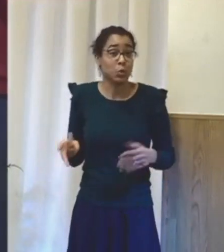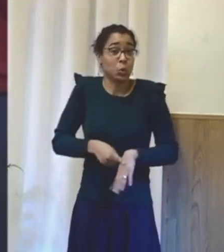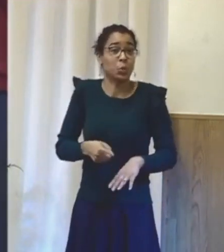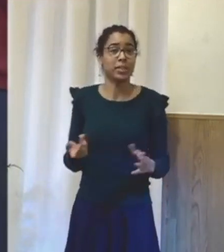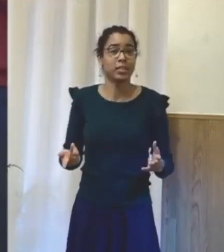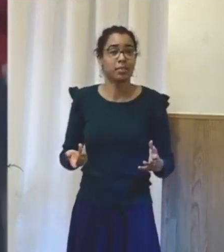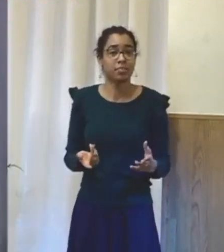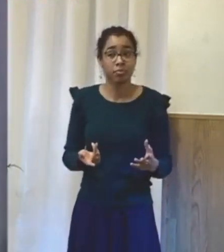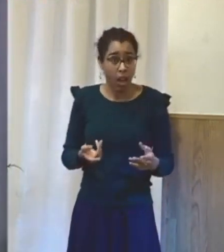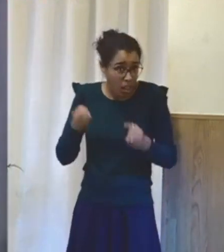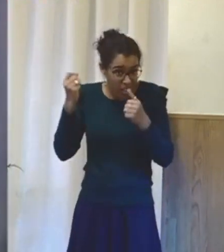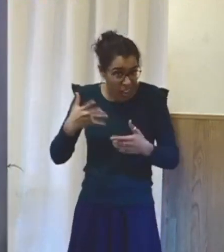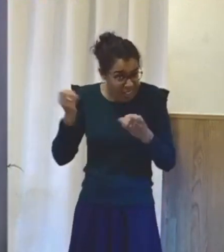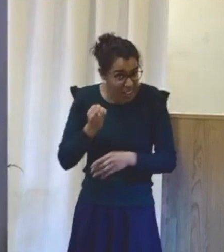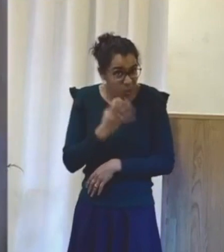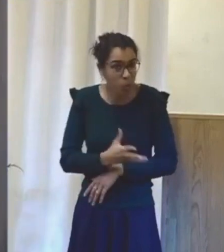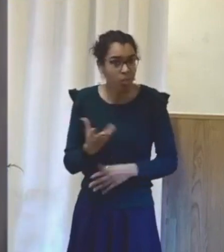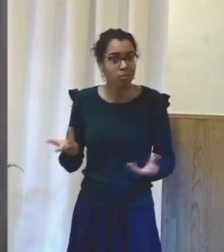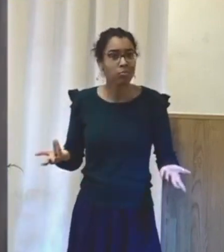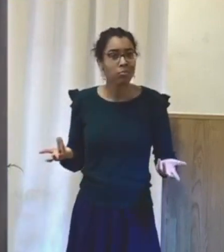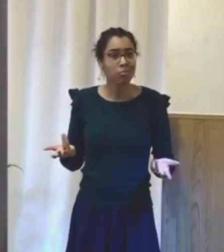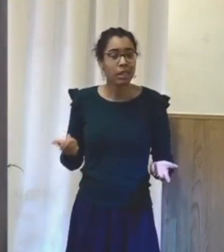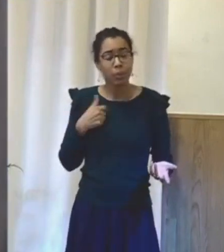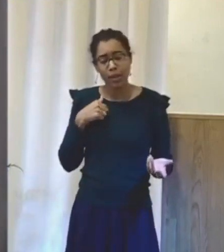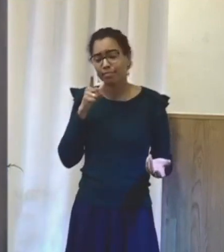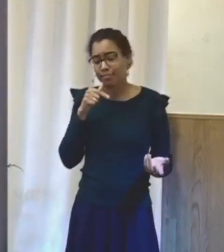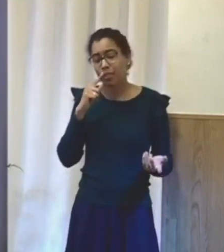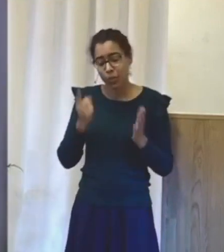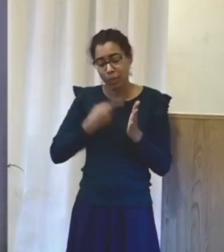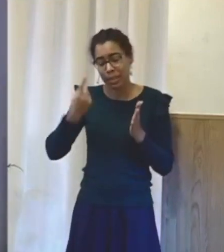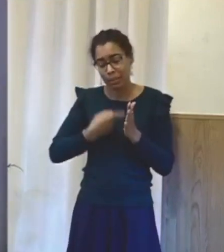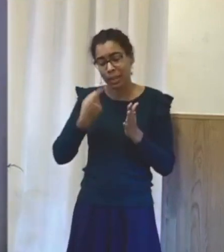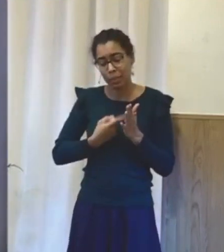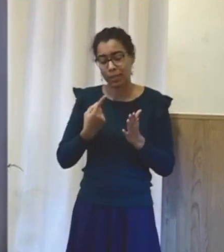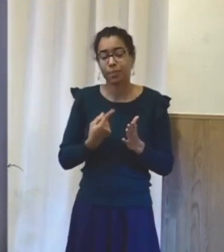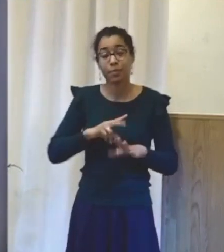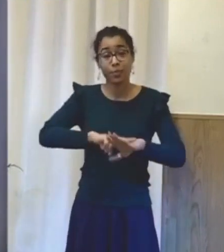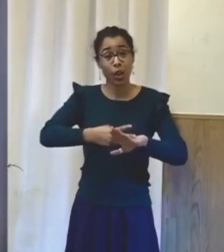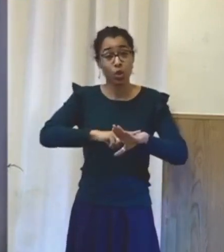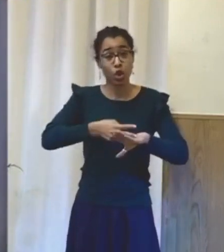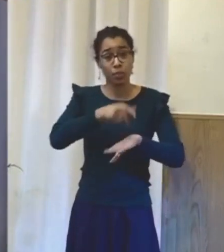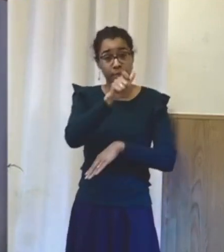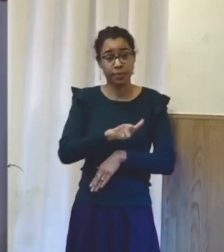Et c'est pourquoi, en fait, je veux insister. Job